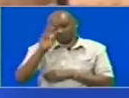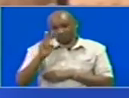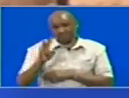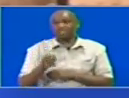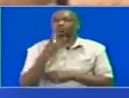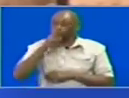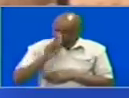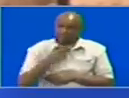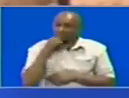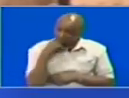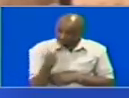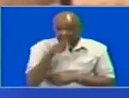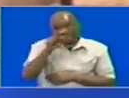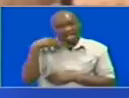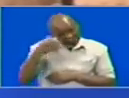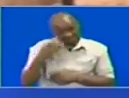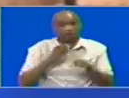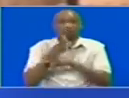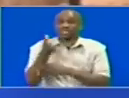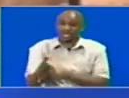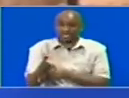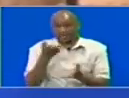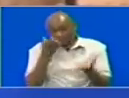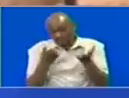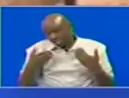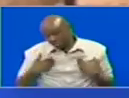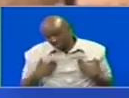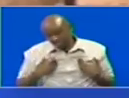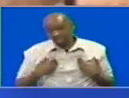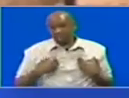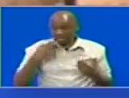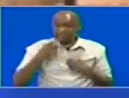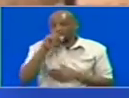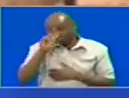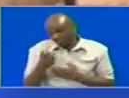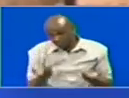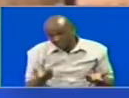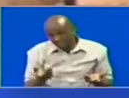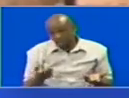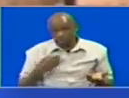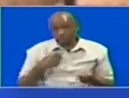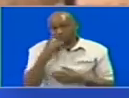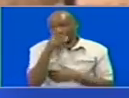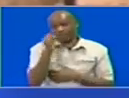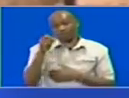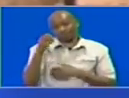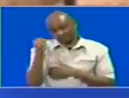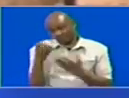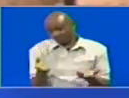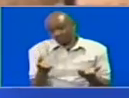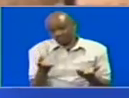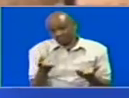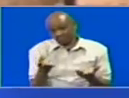trucker drivers ambao wanapita hapa. Na wanaweza kuwa kama trucker drivers at 1,005 ambao sasa wamefanya